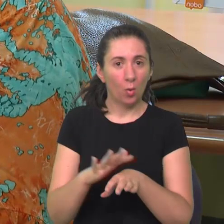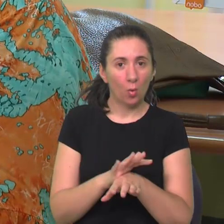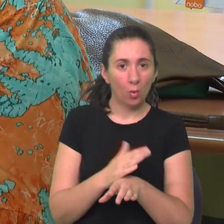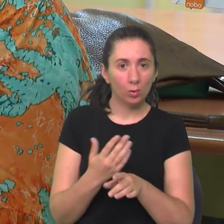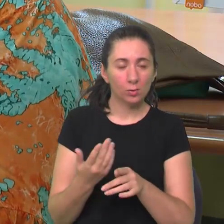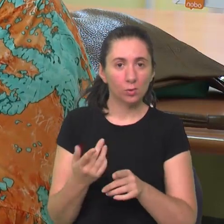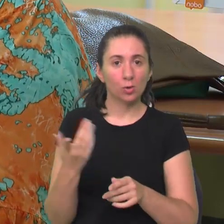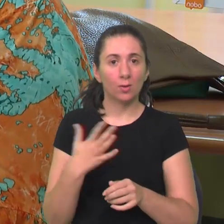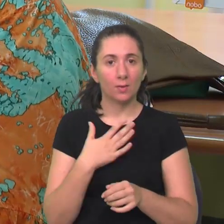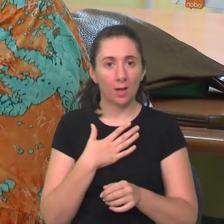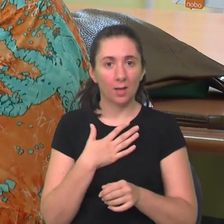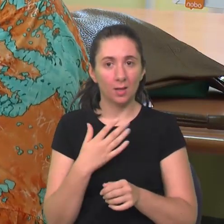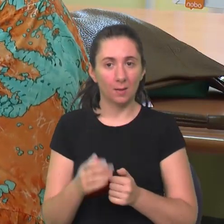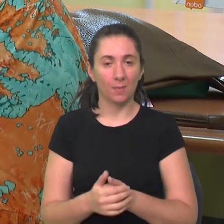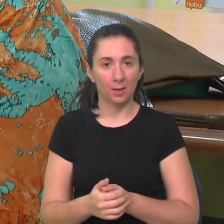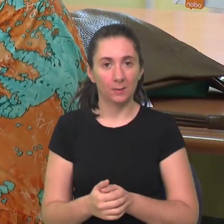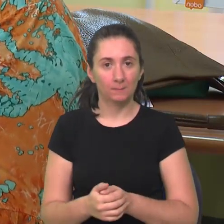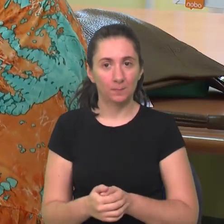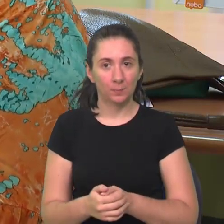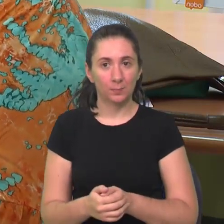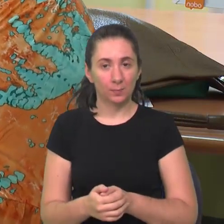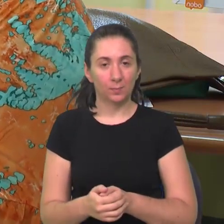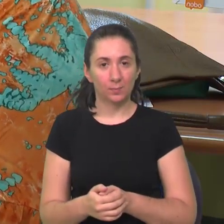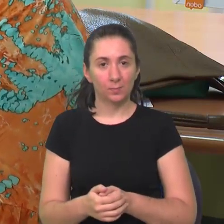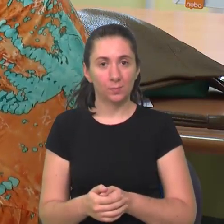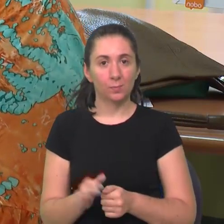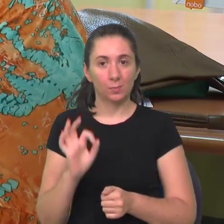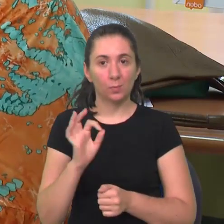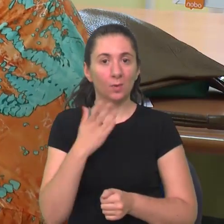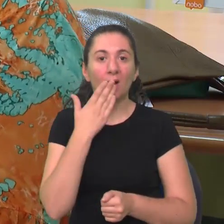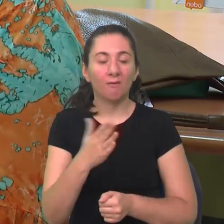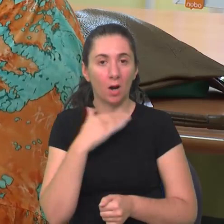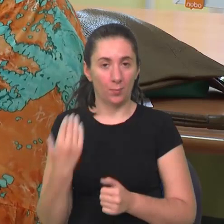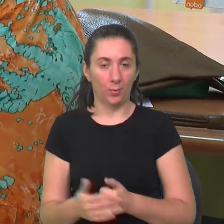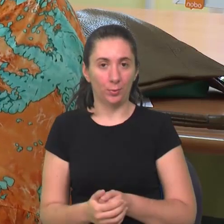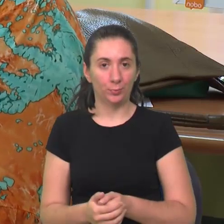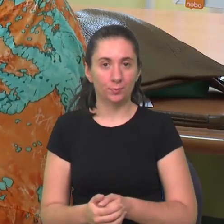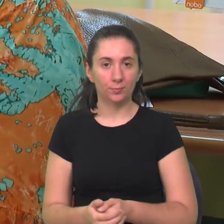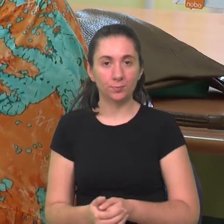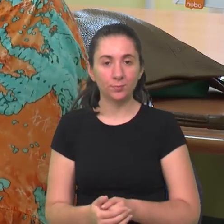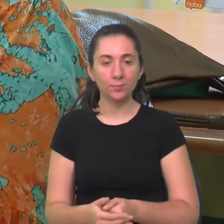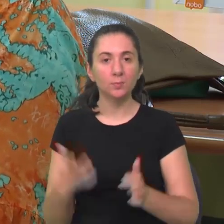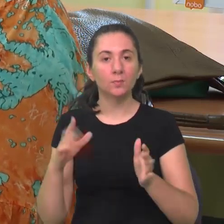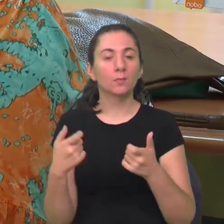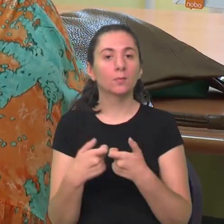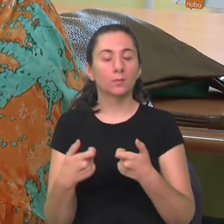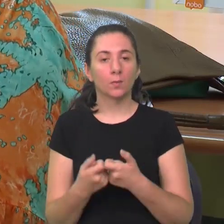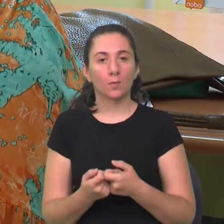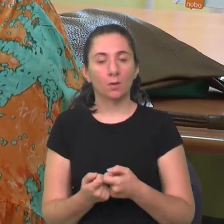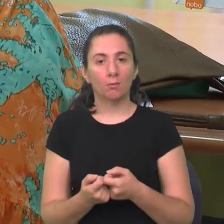da počete ovako da ima. Aha, aha, aha. Da. Evo, dobro, hvala vam. Što se